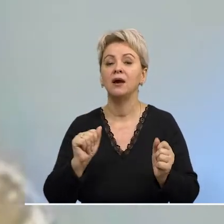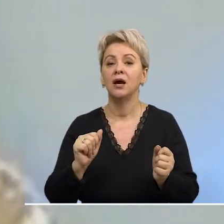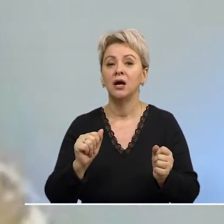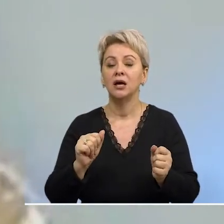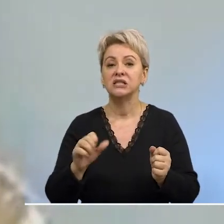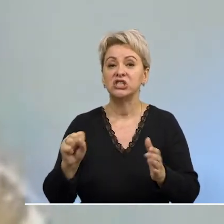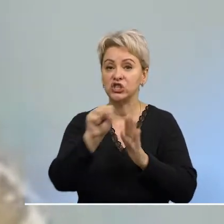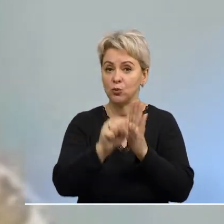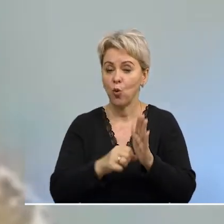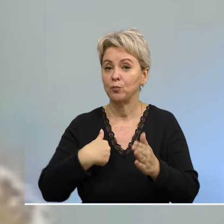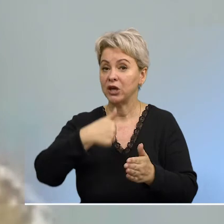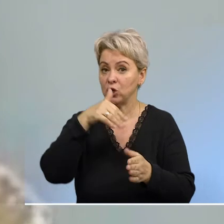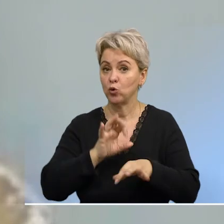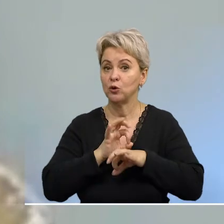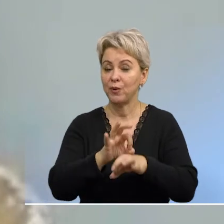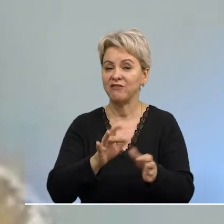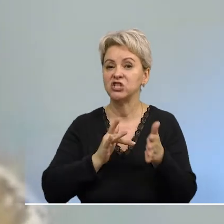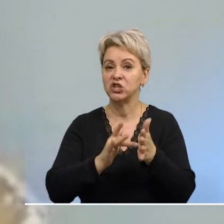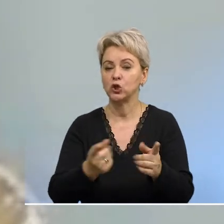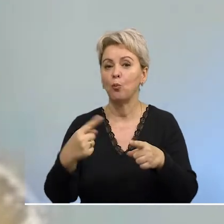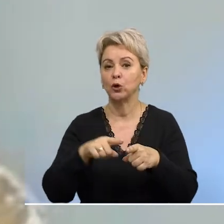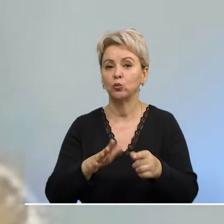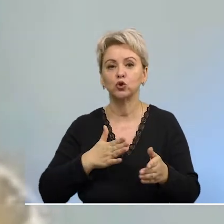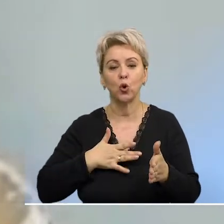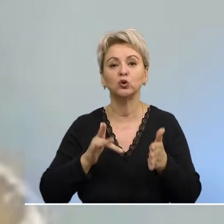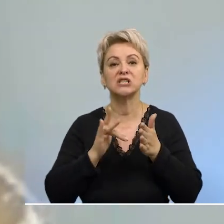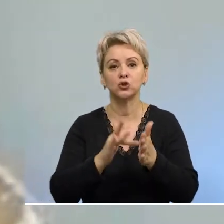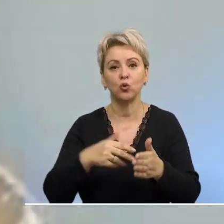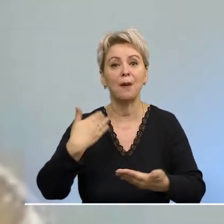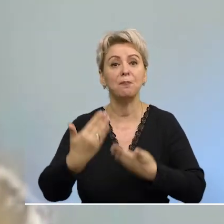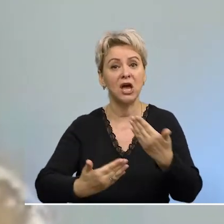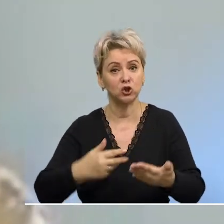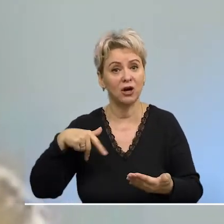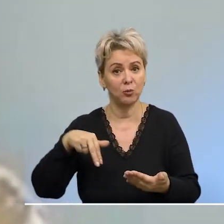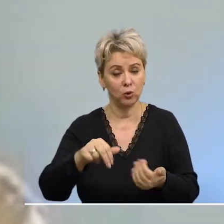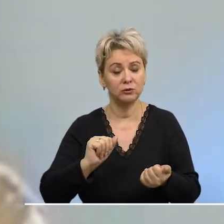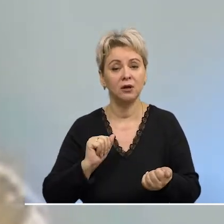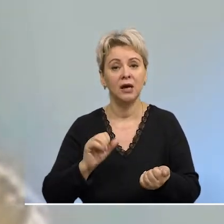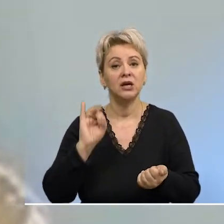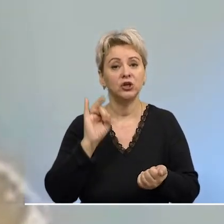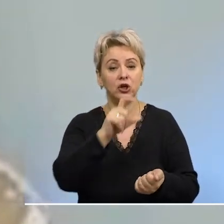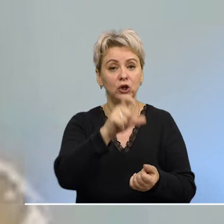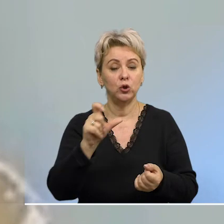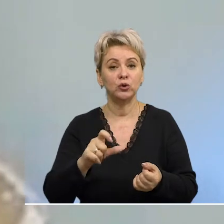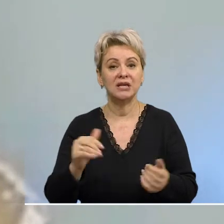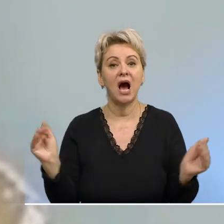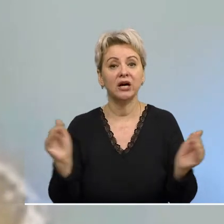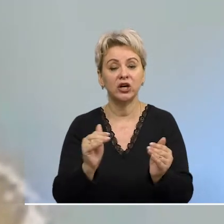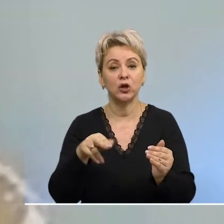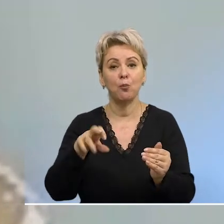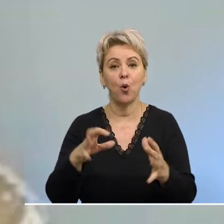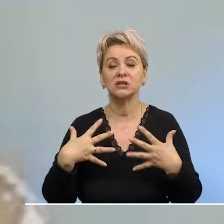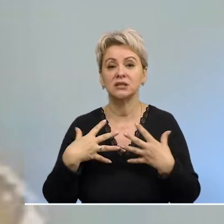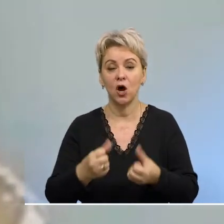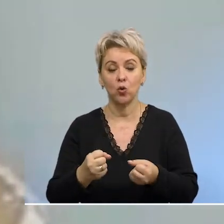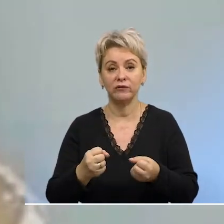история. Зимой мы не можем проводить туры, потому что у нас туры пешие, и люди с ограничениями